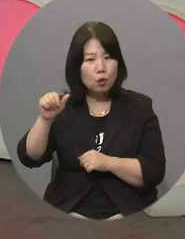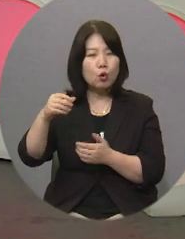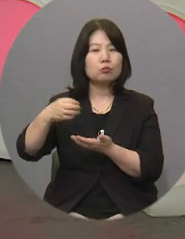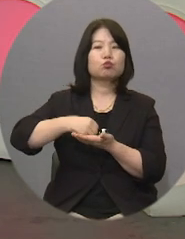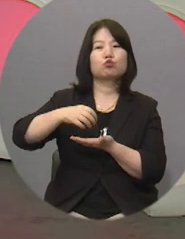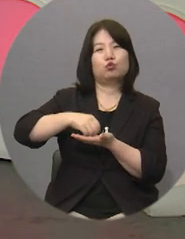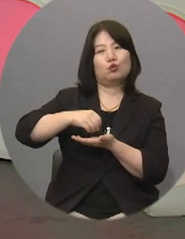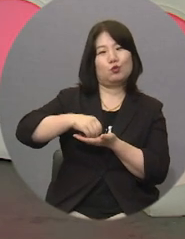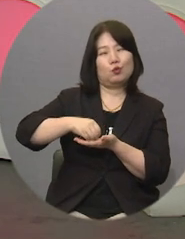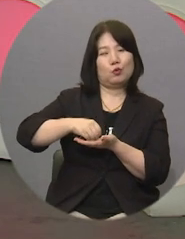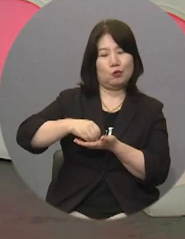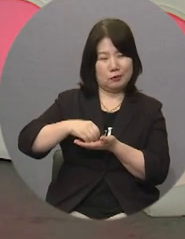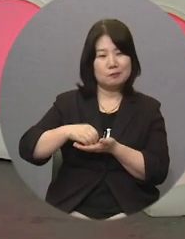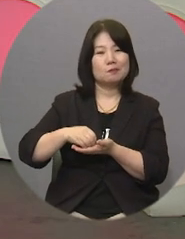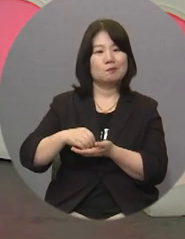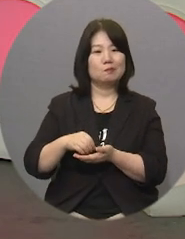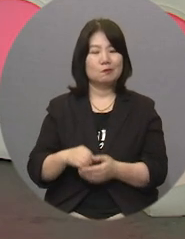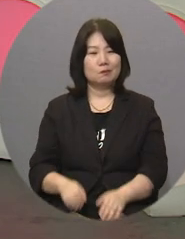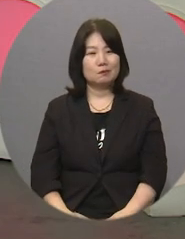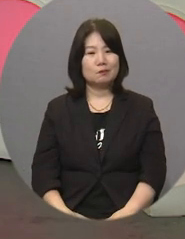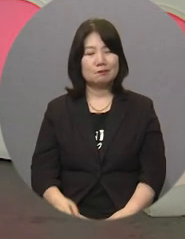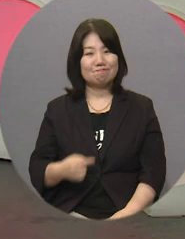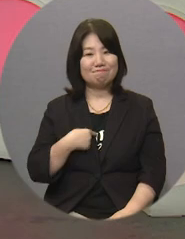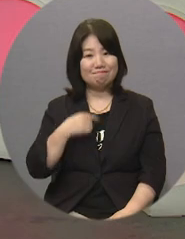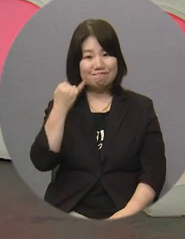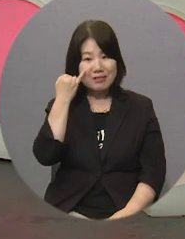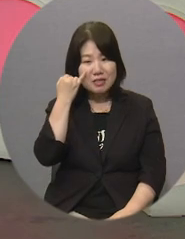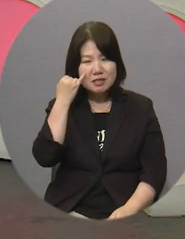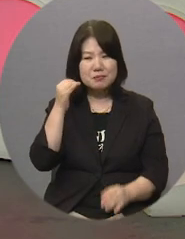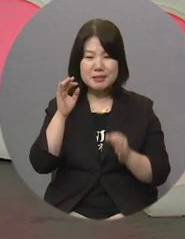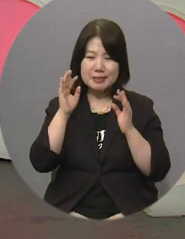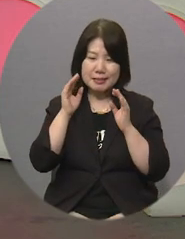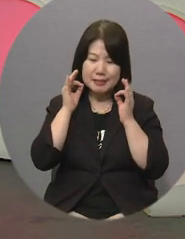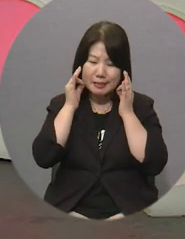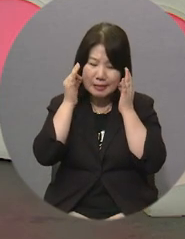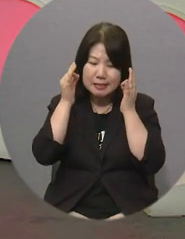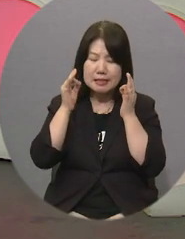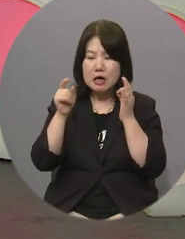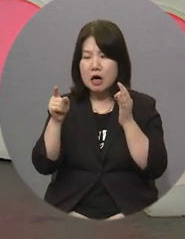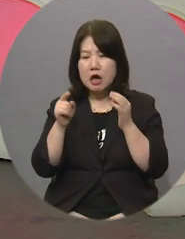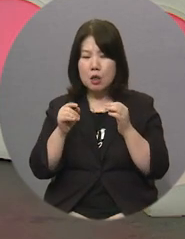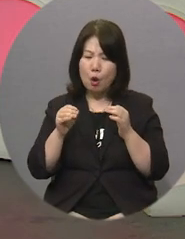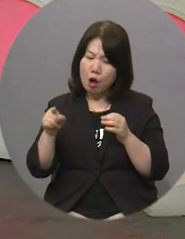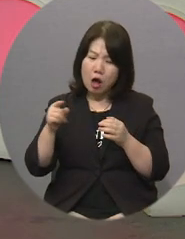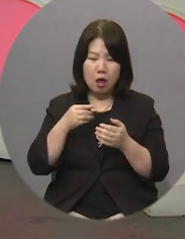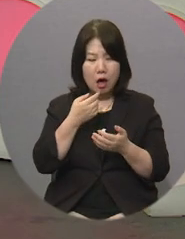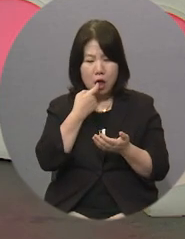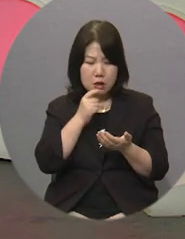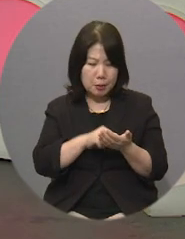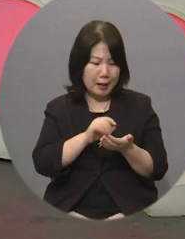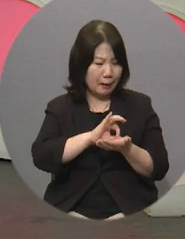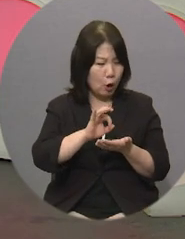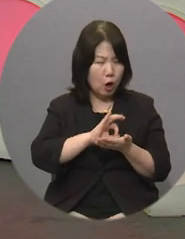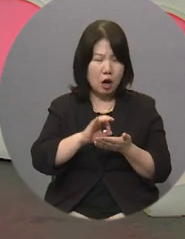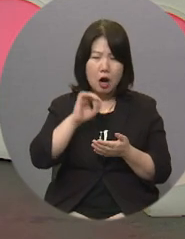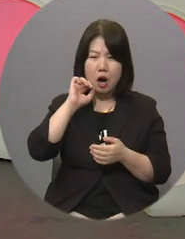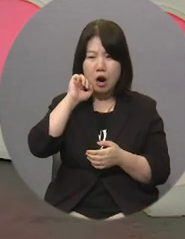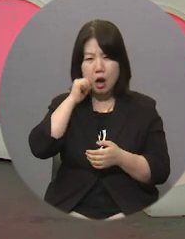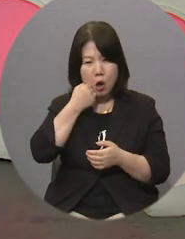손에 쥐어주셨습니다. 저는 이모의 땀과 정성이 담긴 돈을 쉽게 쓸 수가